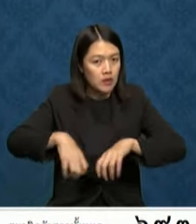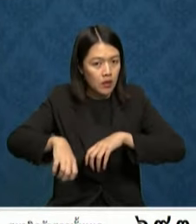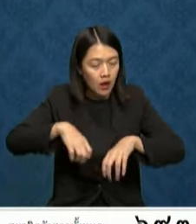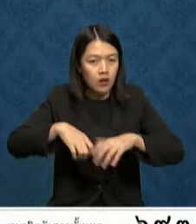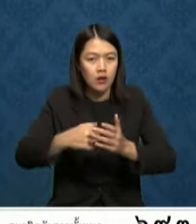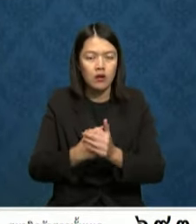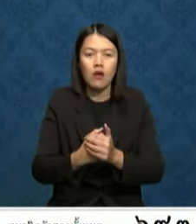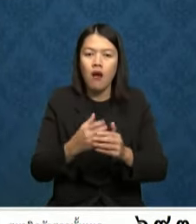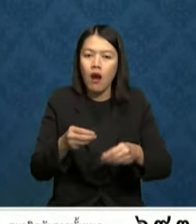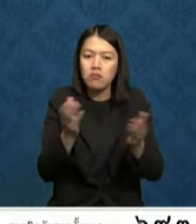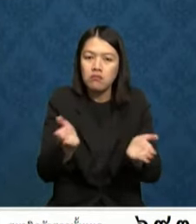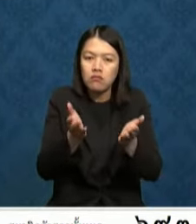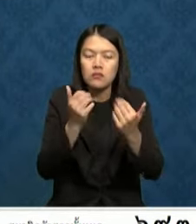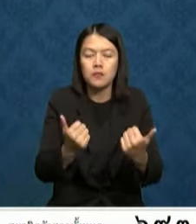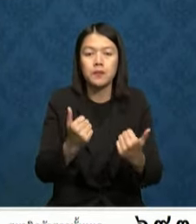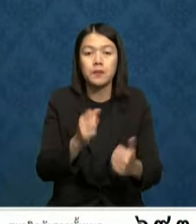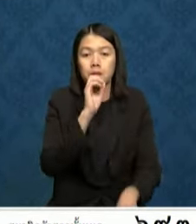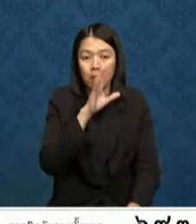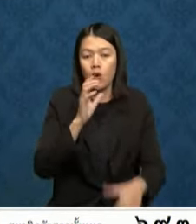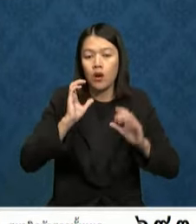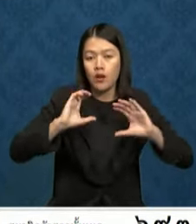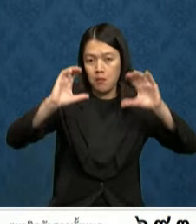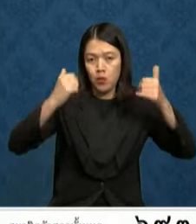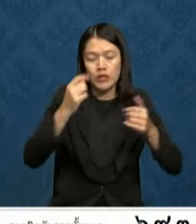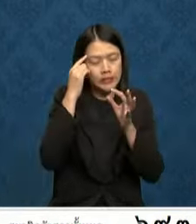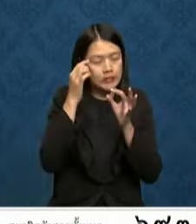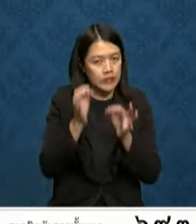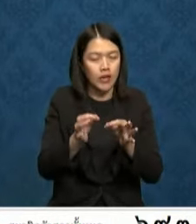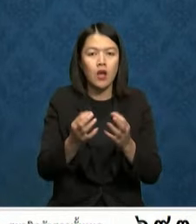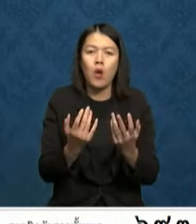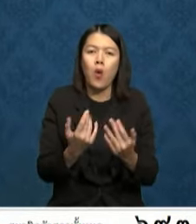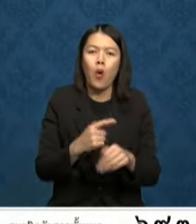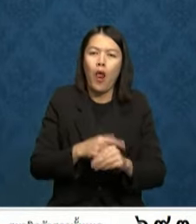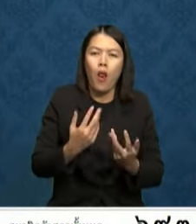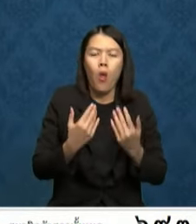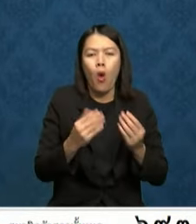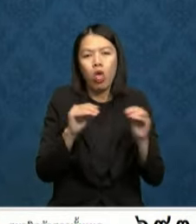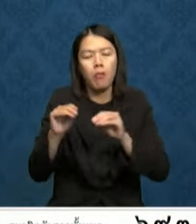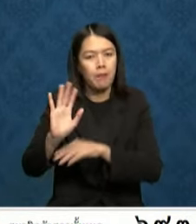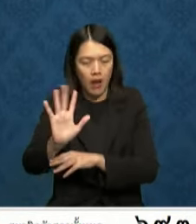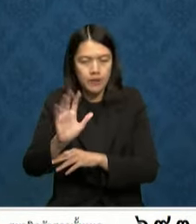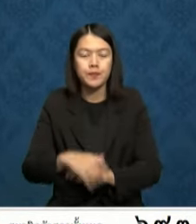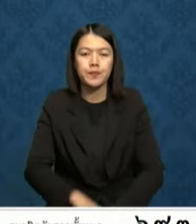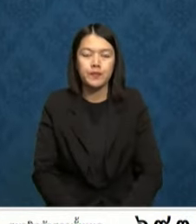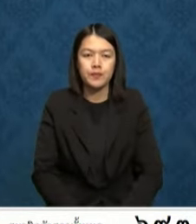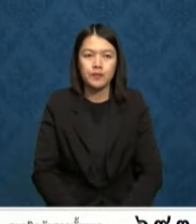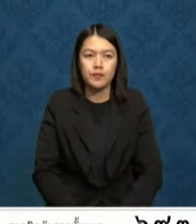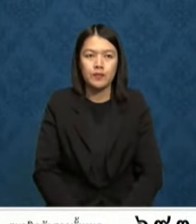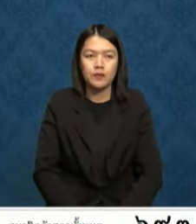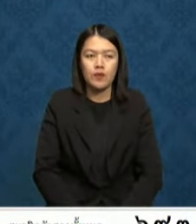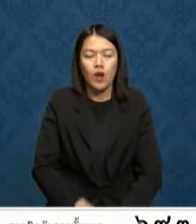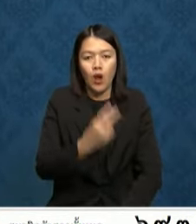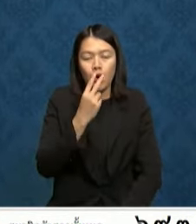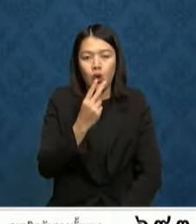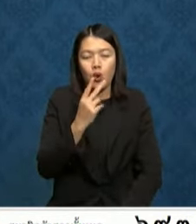นะครับสร้างมันได้ตั้งแต่วันนี้เพราะฉะนั้นผมอยากจะเรียนว่ารัฐบาลนี้วันนี้ต้องตัดสินใจครับเวลารอไม่ได้เราก็จะใช้พีเรียดของ